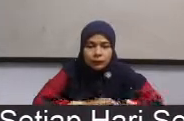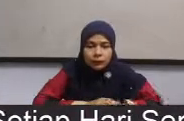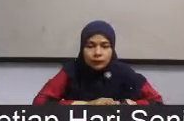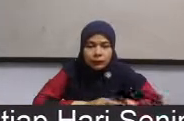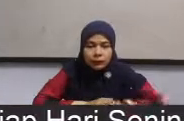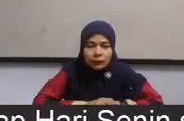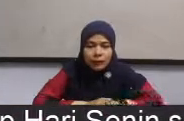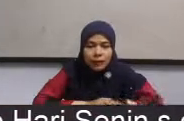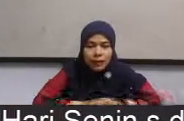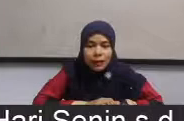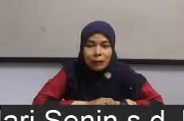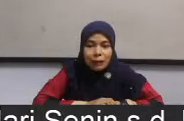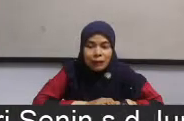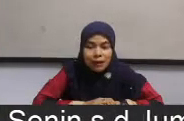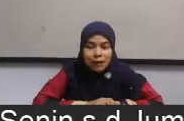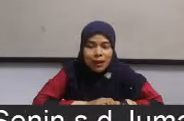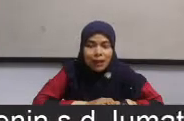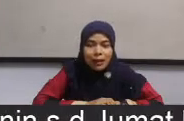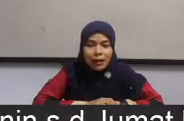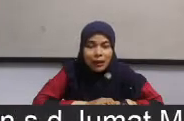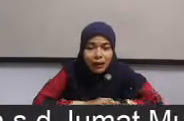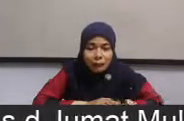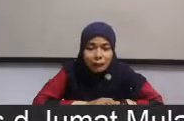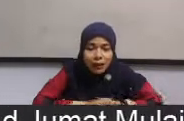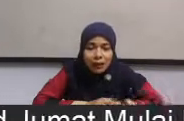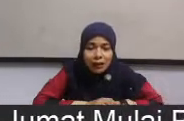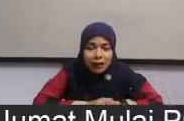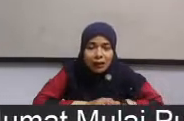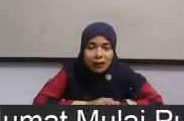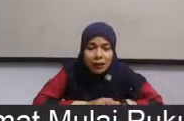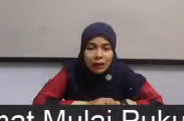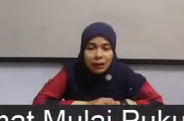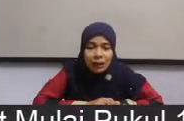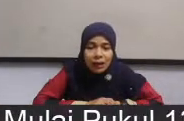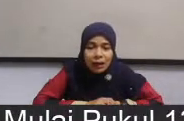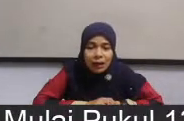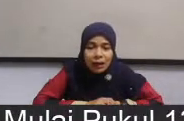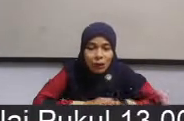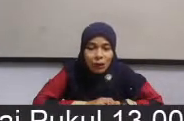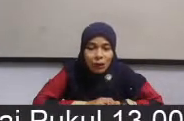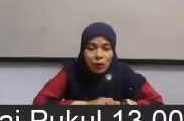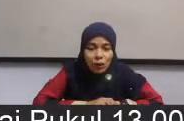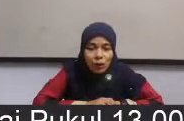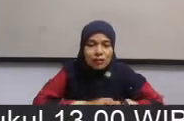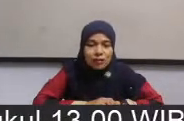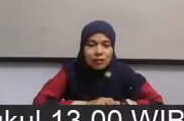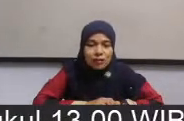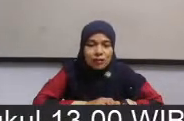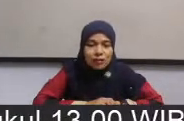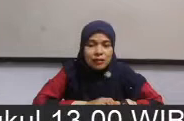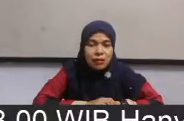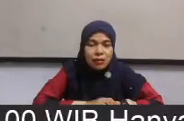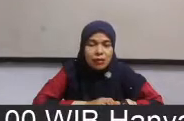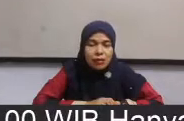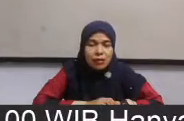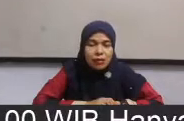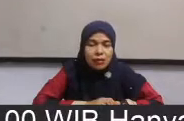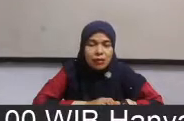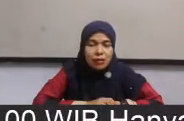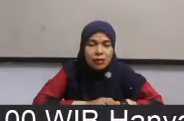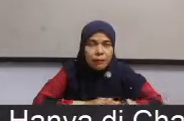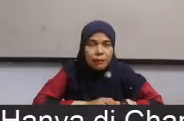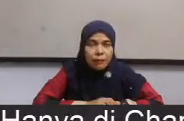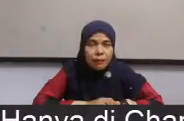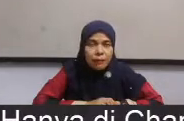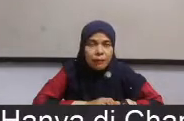Hai sebelum masuk Damri Ya dampak-dampak globalisasi dampak globalisasi itu